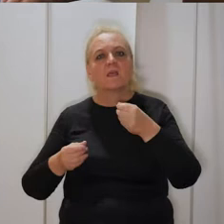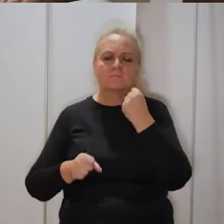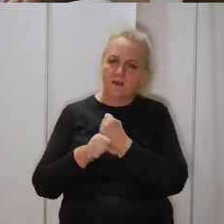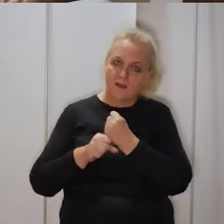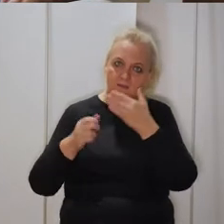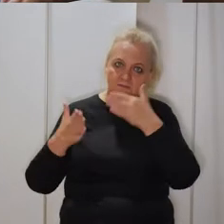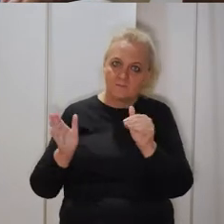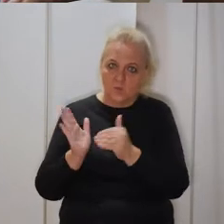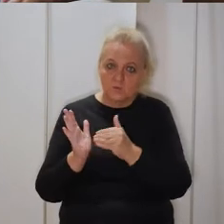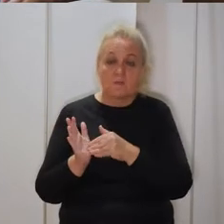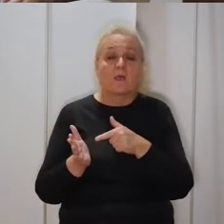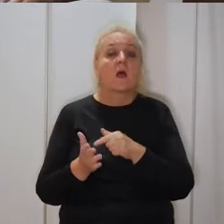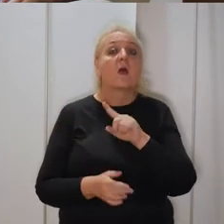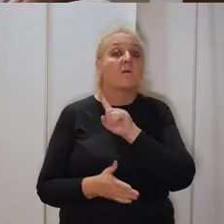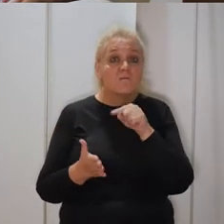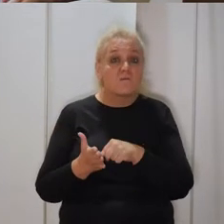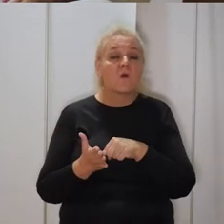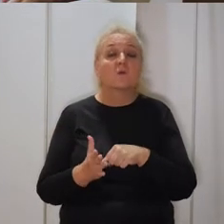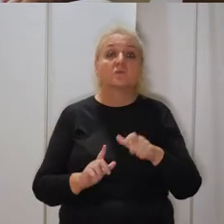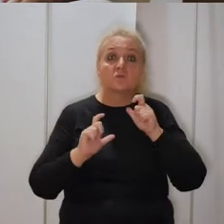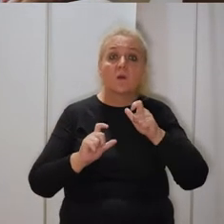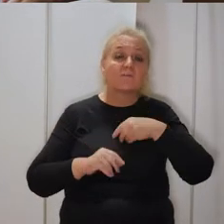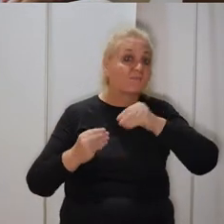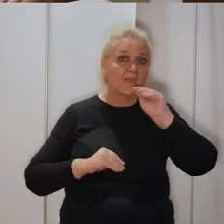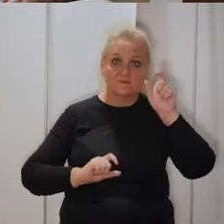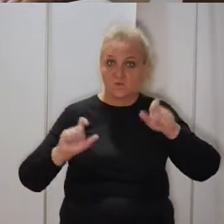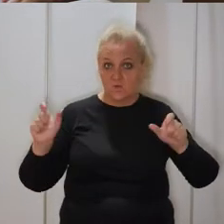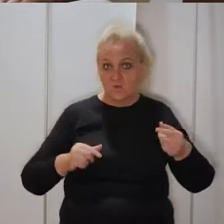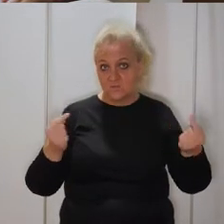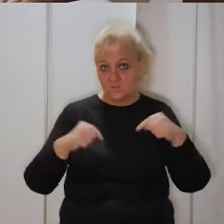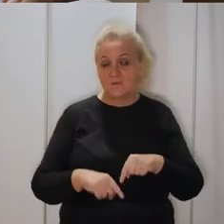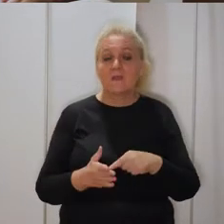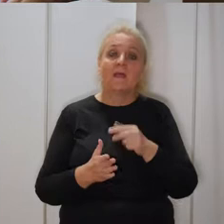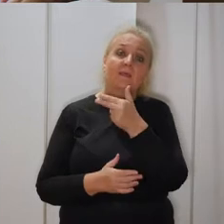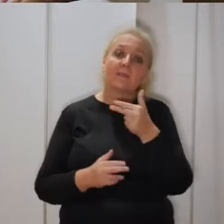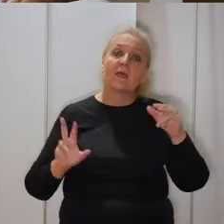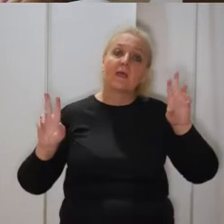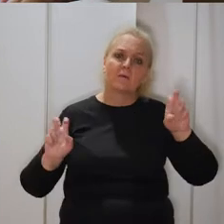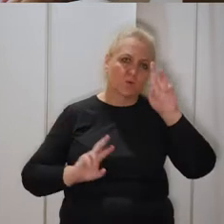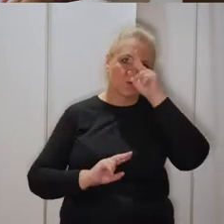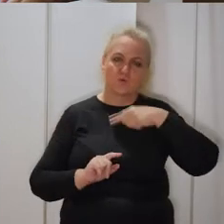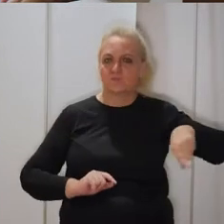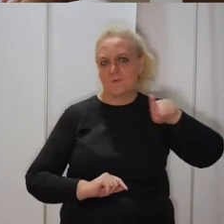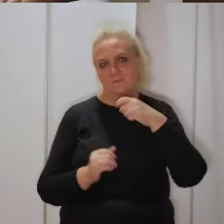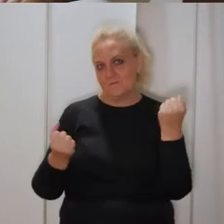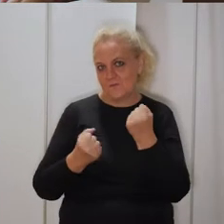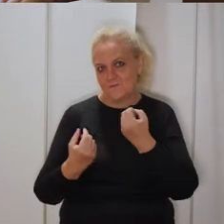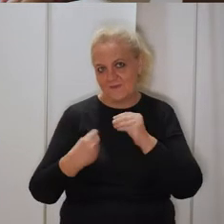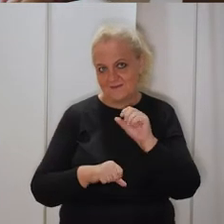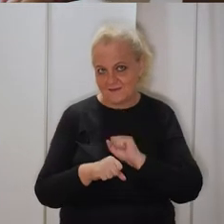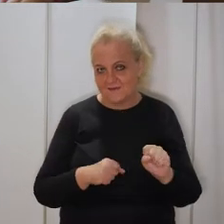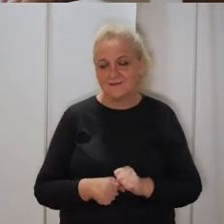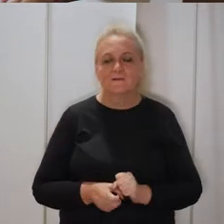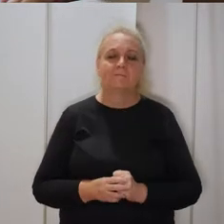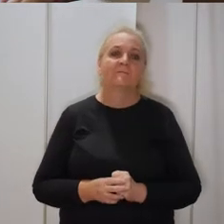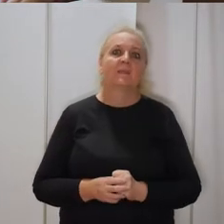pracy, ponieważ zgłasza się tam o wiele więcej osób. I też tytuł jest o wiele bardziej rozpoznawalny, więc